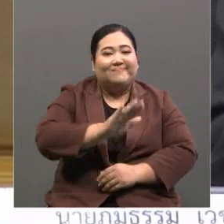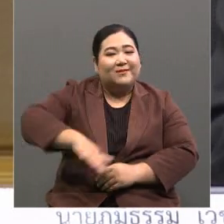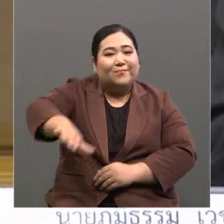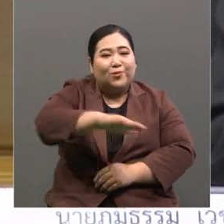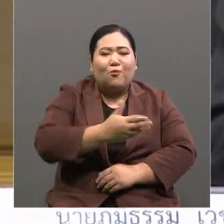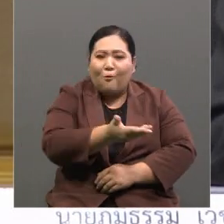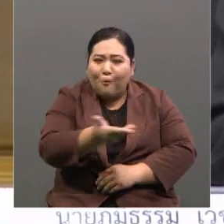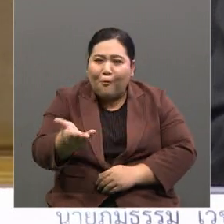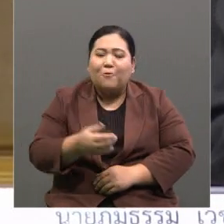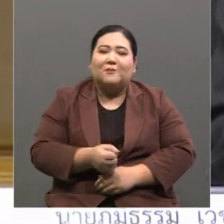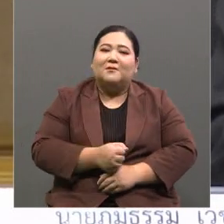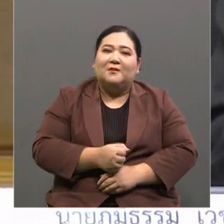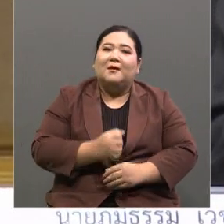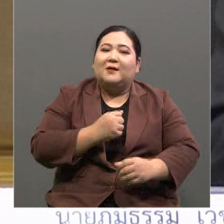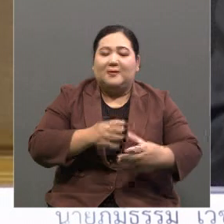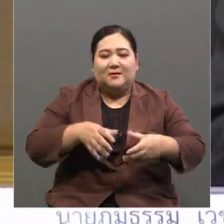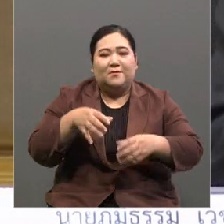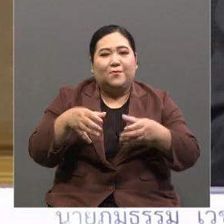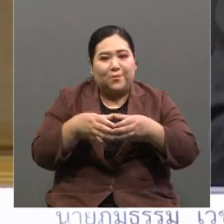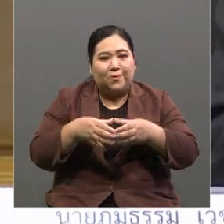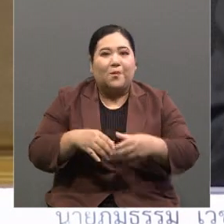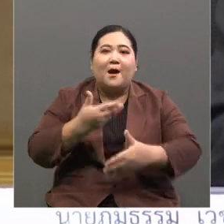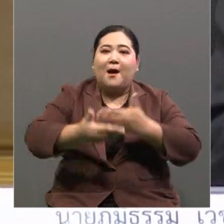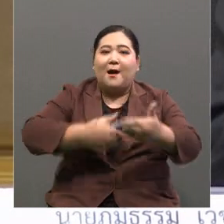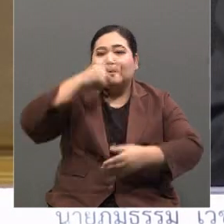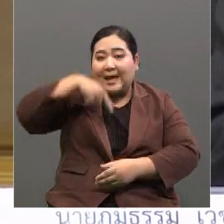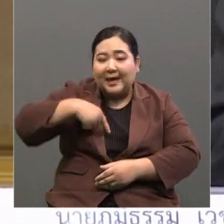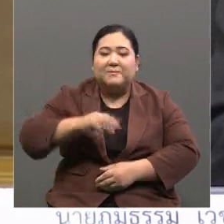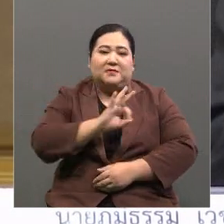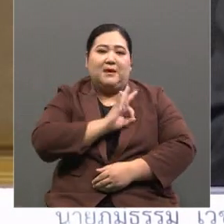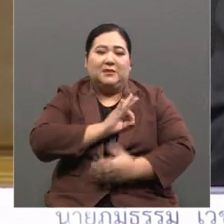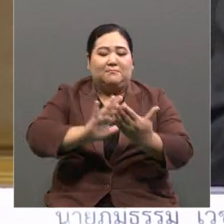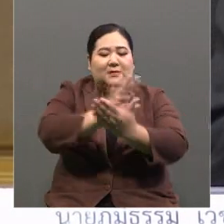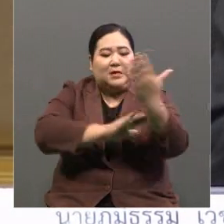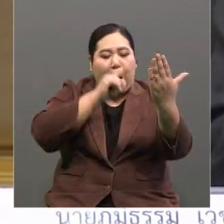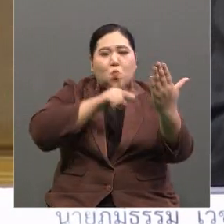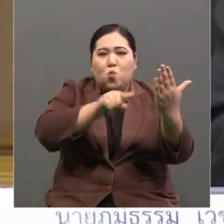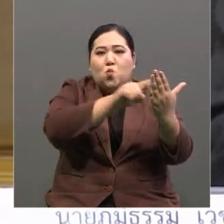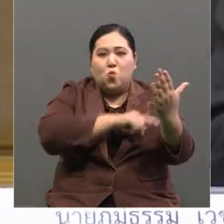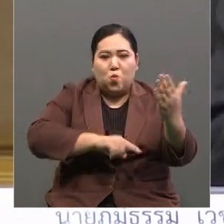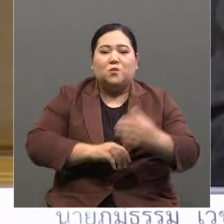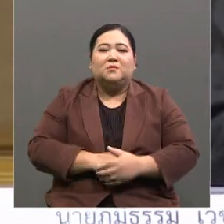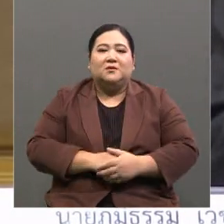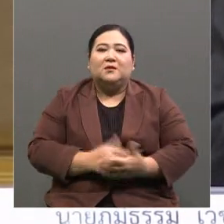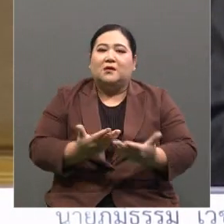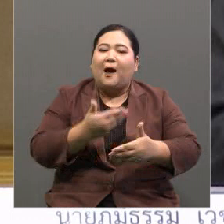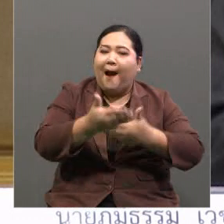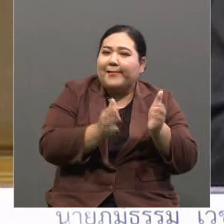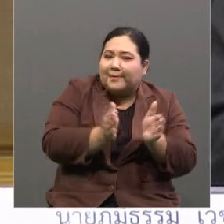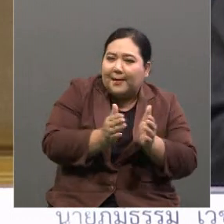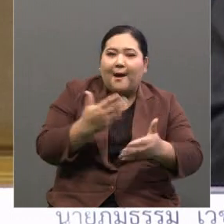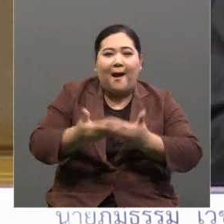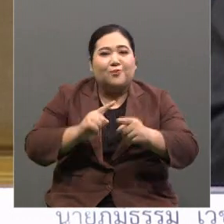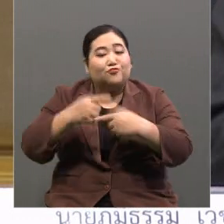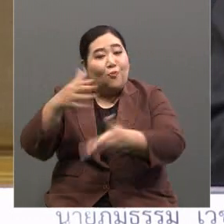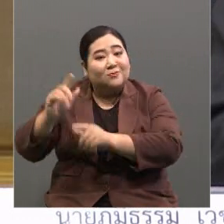อความกรุณาจากทางสภาหอการค้าไทยซึ่งมีสมาชิกอยู่ทั่วประเทศสภาผู้ค้าปลีกย่อยก็ดีอะไรก็ดีว่าเร